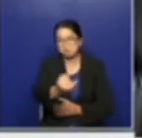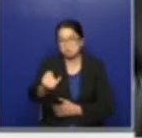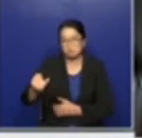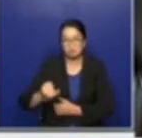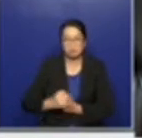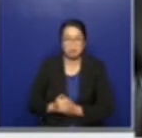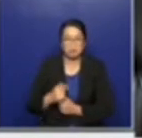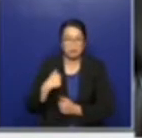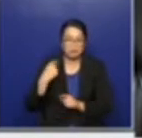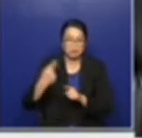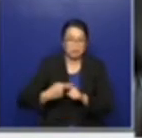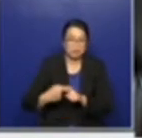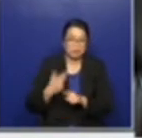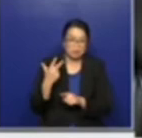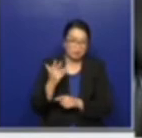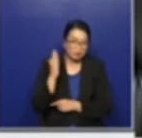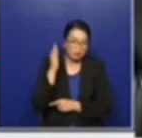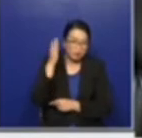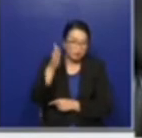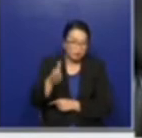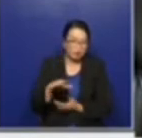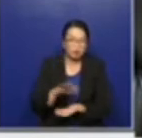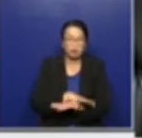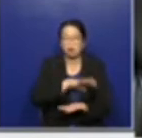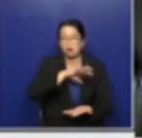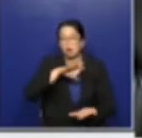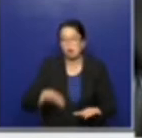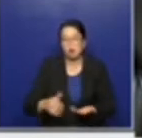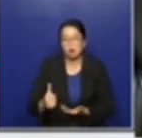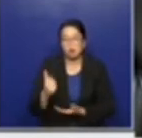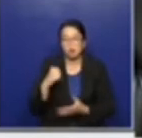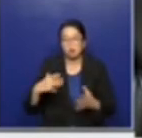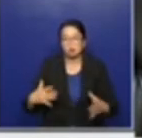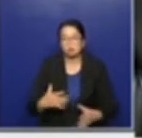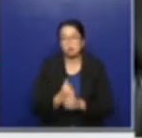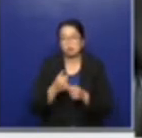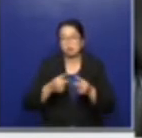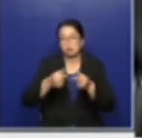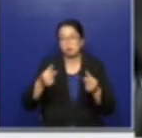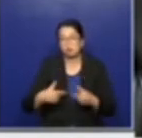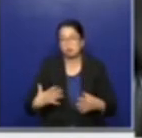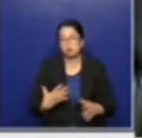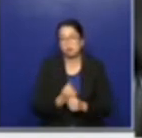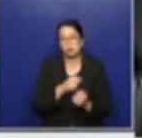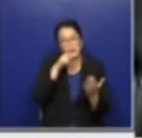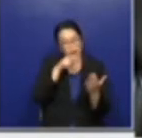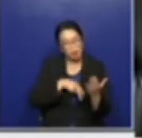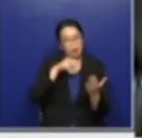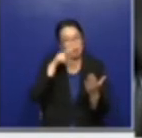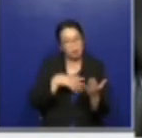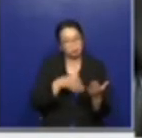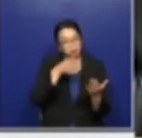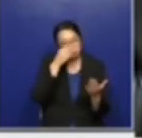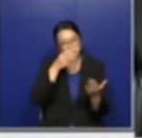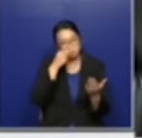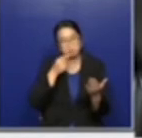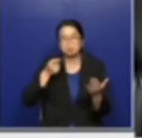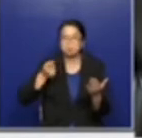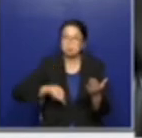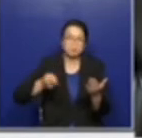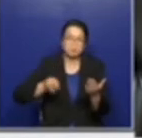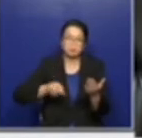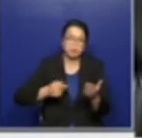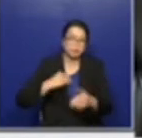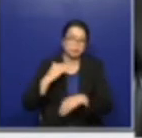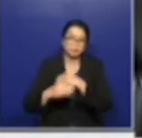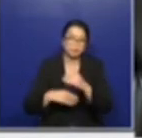อีก3เดือนข้างหน้าท่านก็ลอกของเดิมและมาให้อ่านให้ฟังแล้วก็เท่าเดิมเพราะสิ่งต่างๆเห